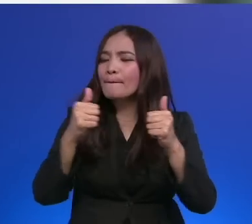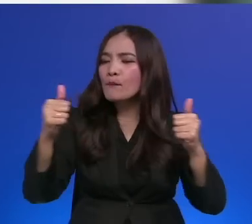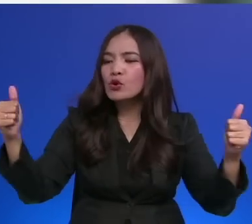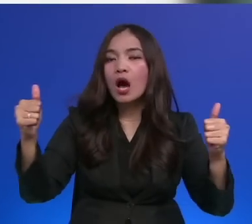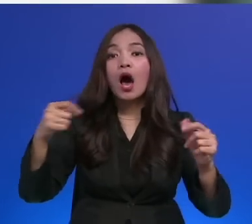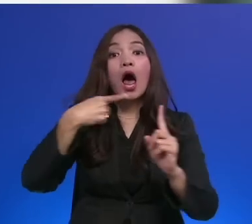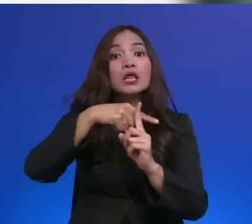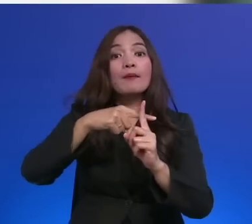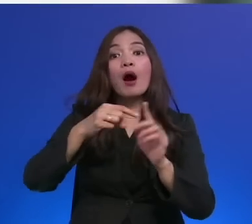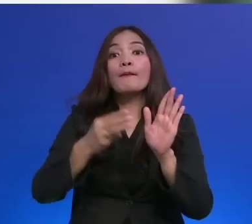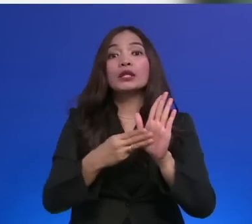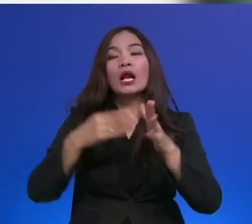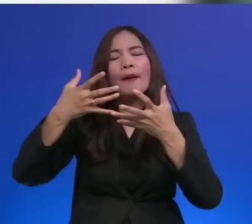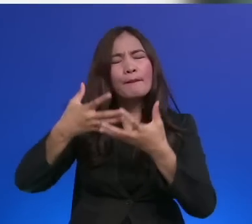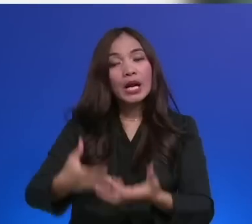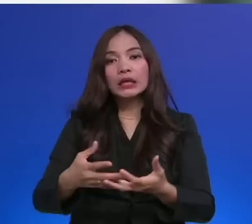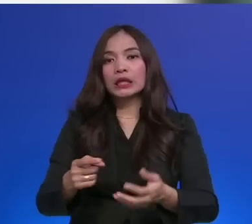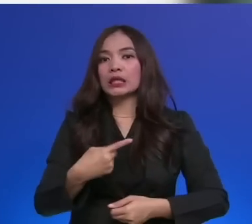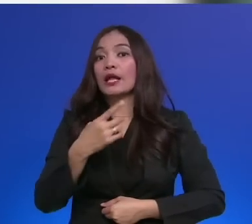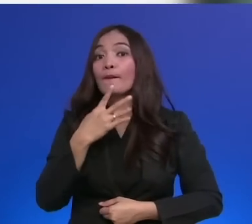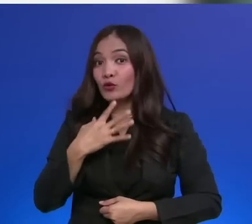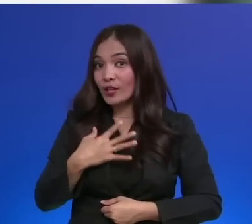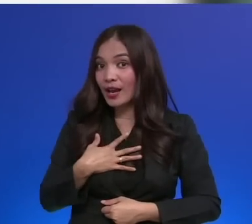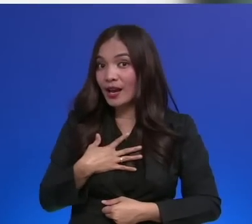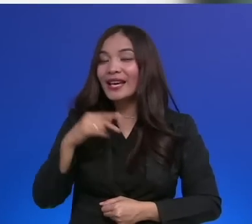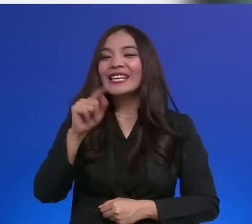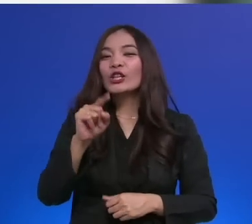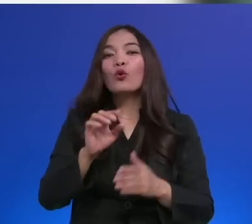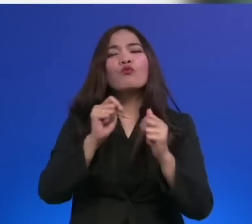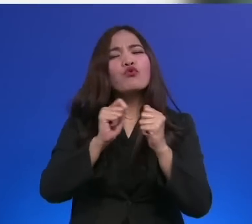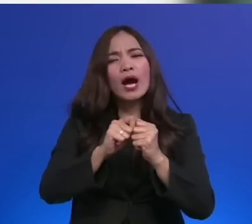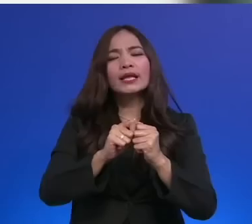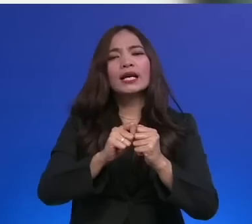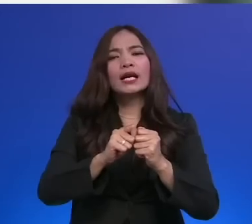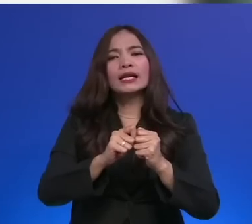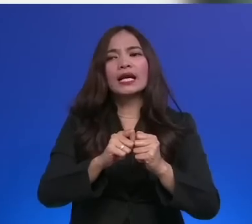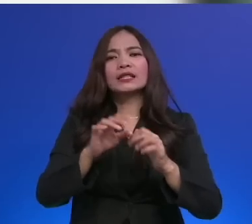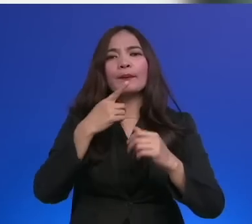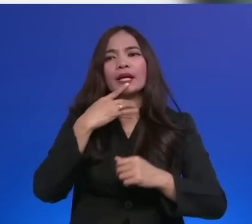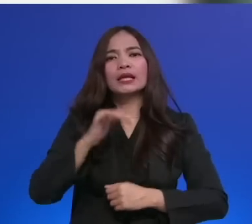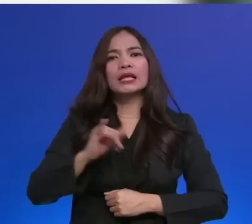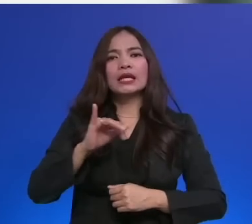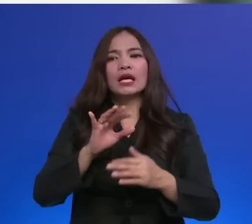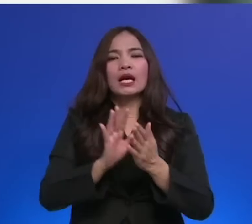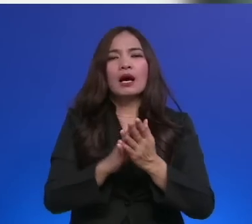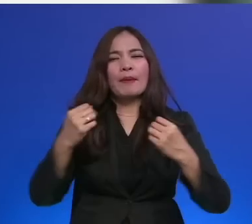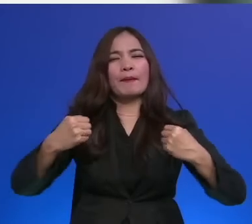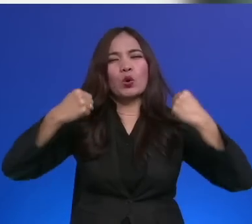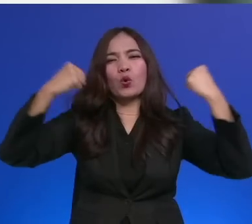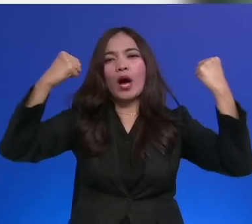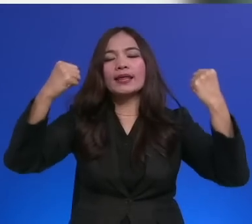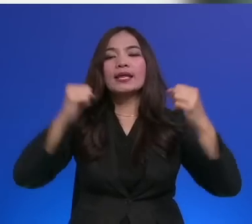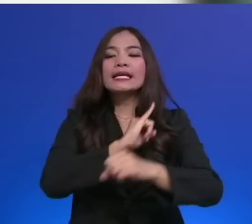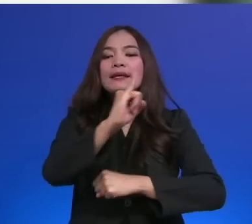berat masalah yang kita hadapi, itu akan semakin mempertajam iman kita, makin